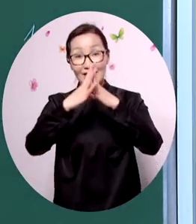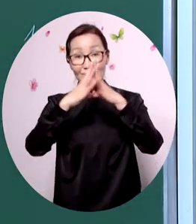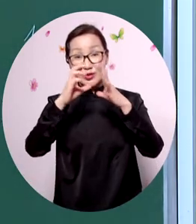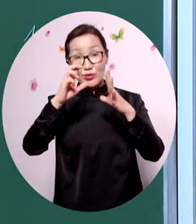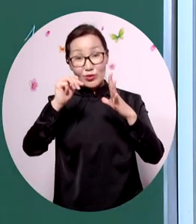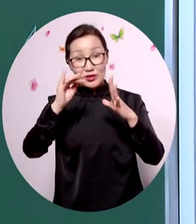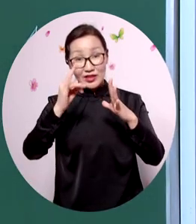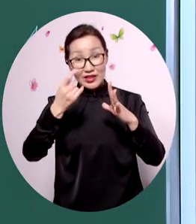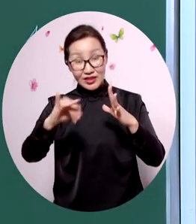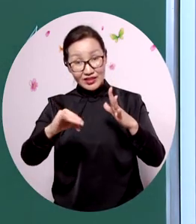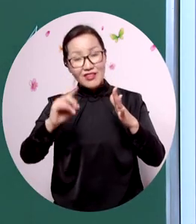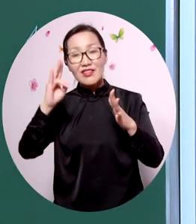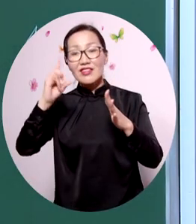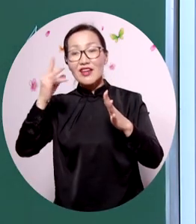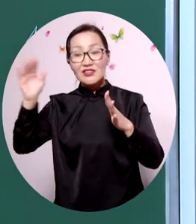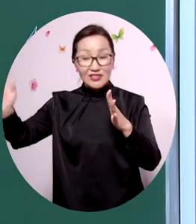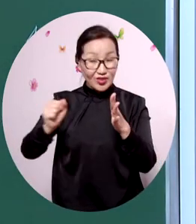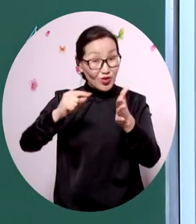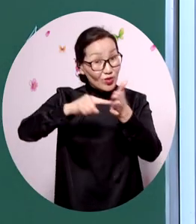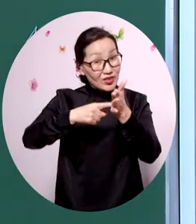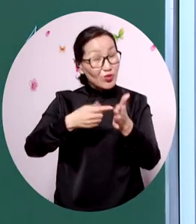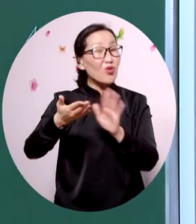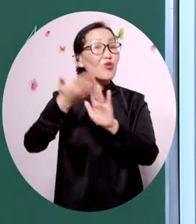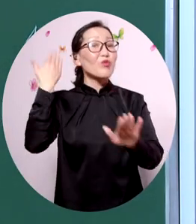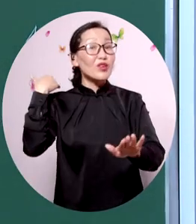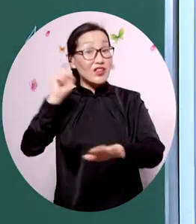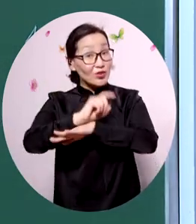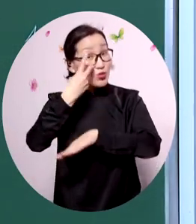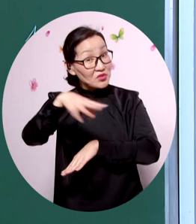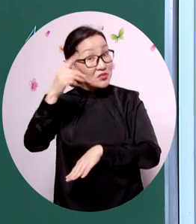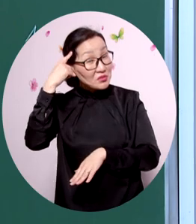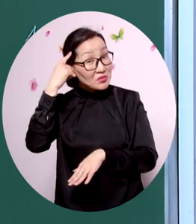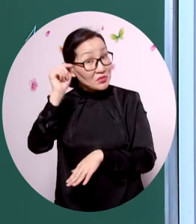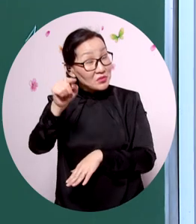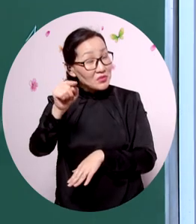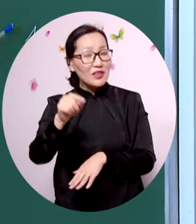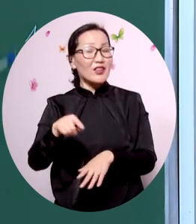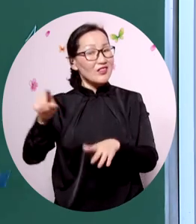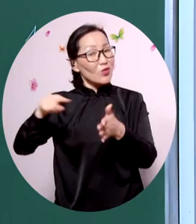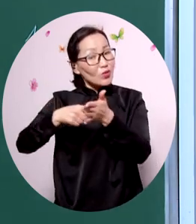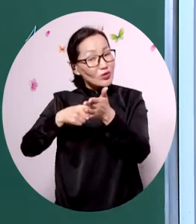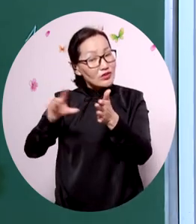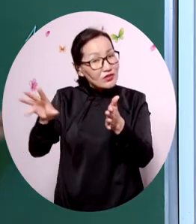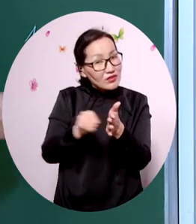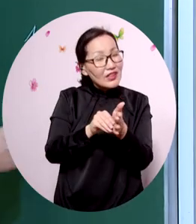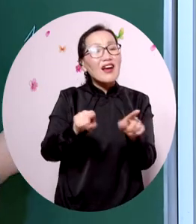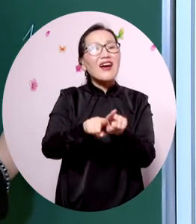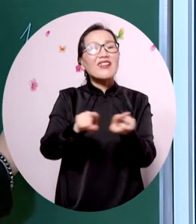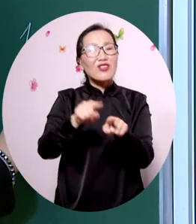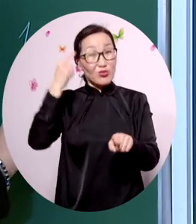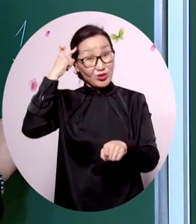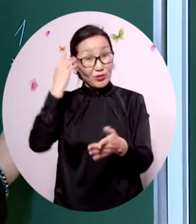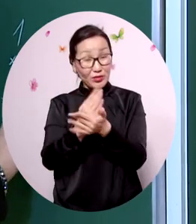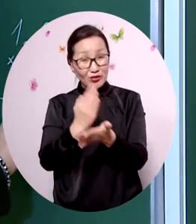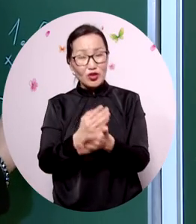10-ийн бутархайг нэгжэр үржүүлэхийг өмнө хичээлдэр үтсэн байгаа. За тэгэхээр үржих үйлдэлтэй адилхан боддог учраас 2